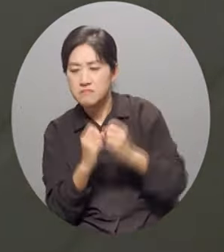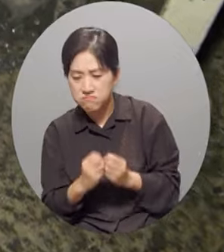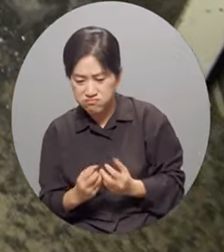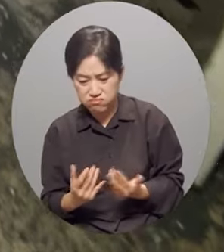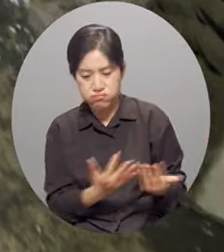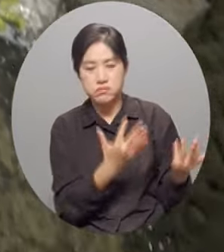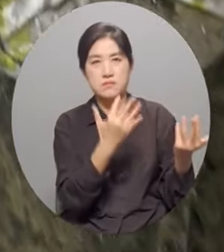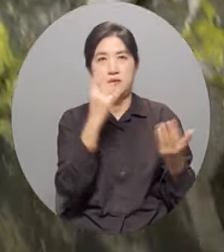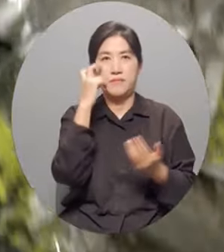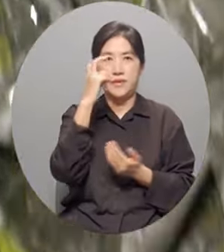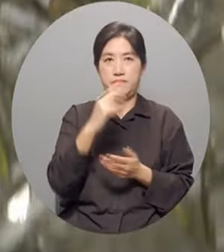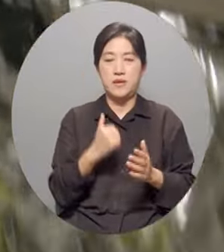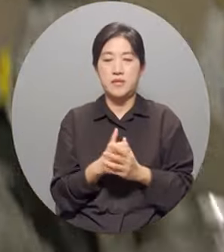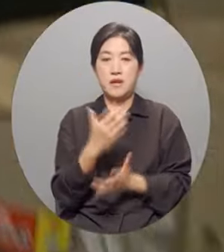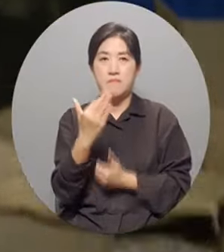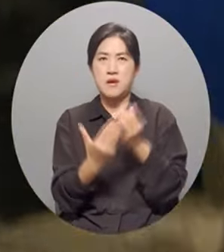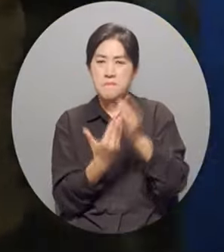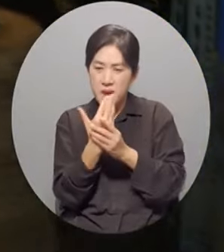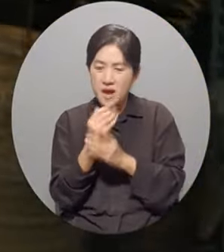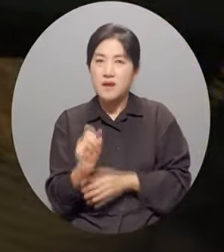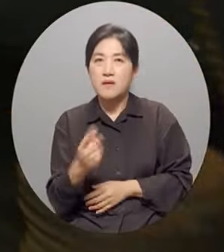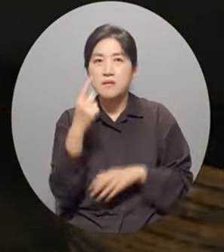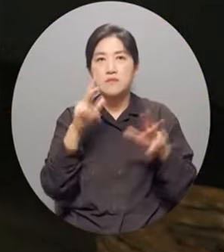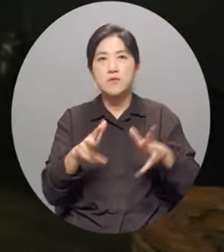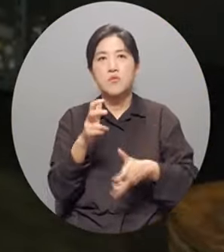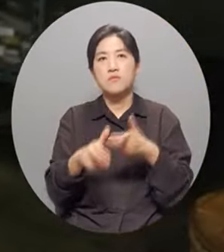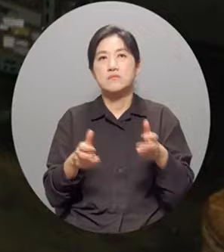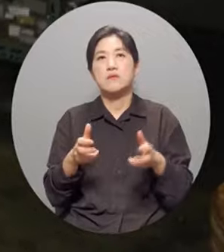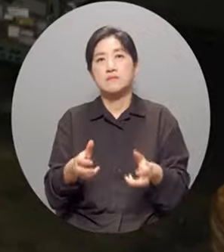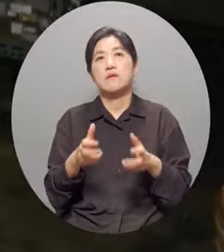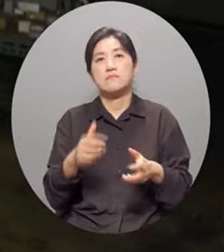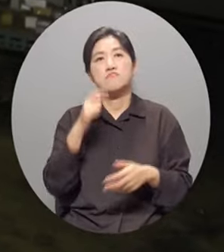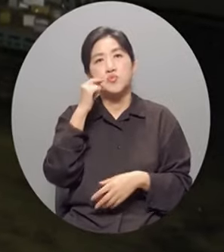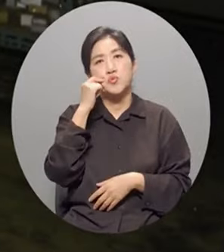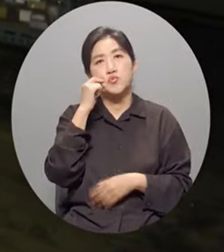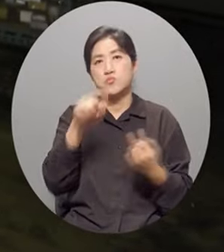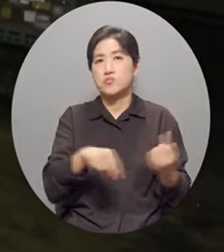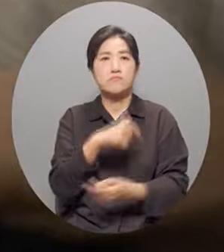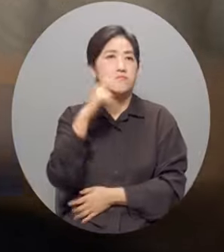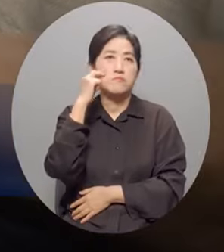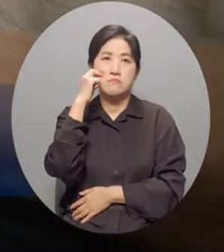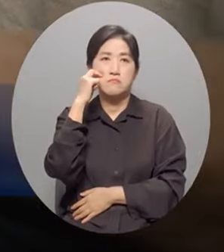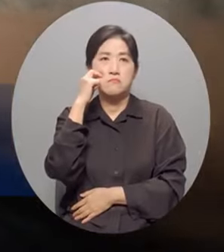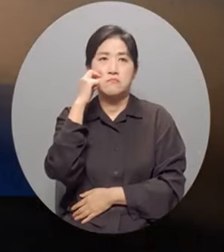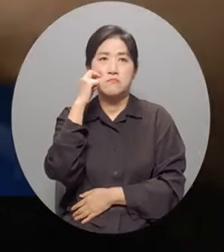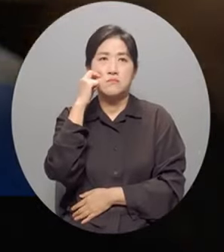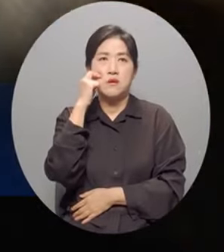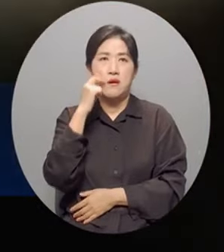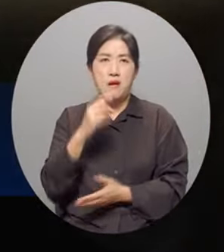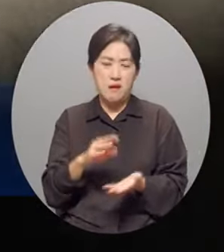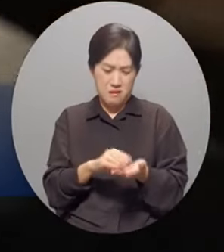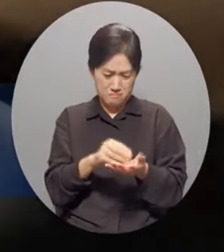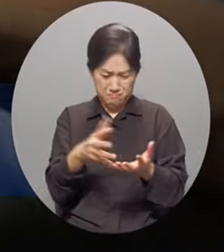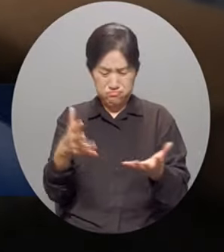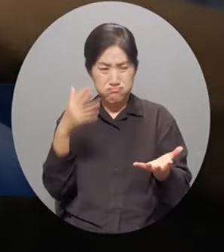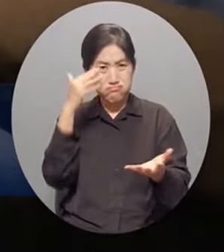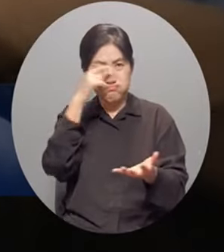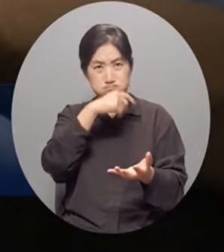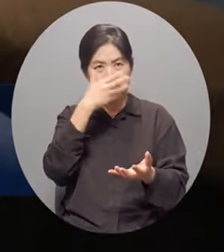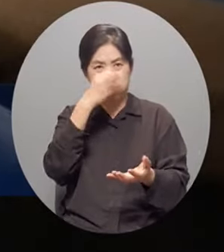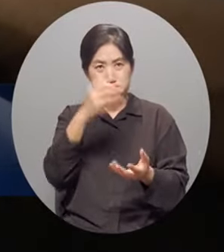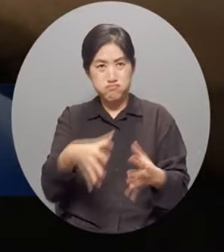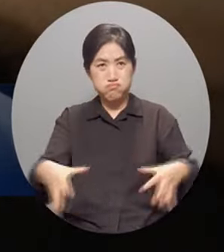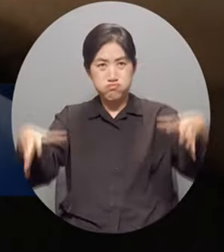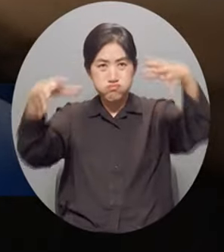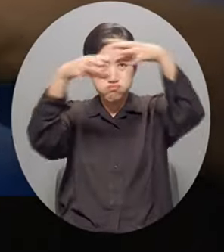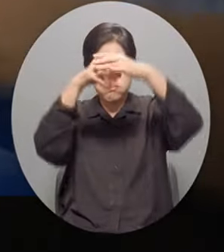있습니다. 화재 여파로 공장은 지금도 가동을 못하고 있습니다. 찬뜩이 세셔보여요, 지금. 세상에